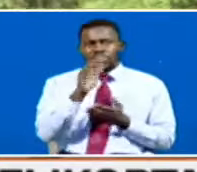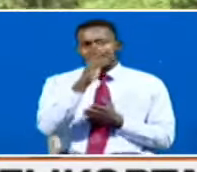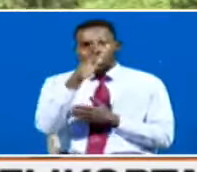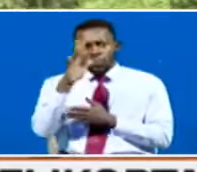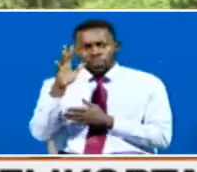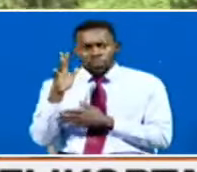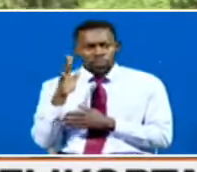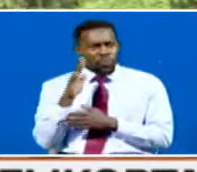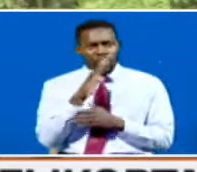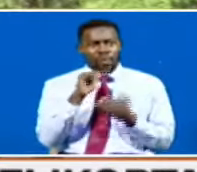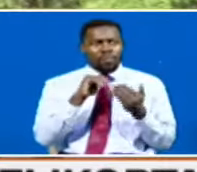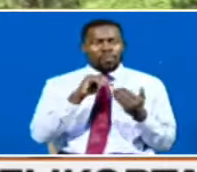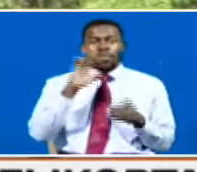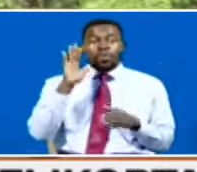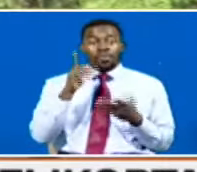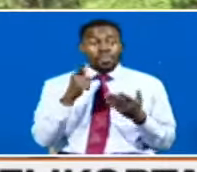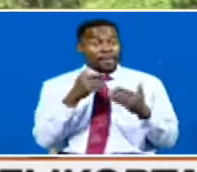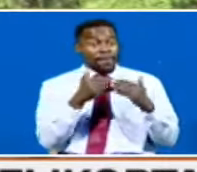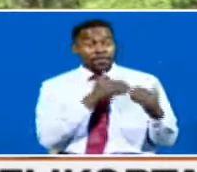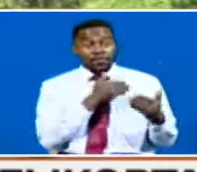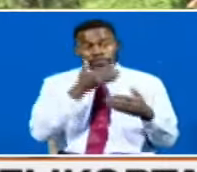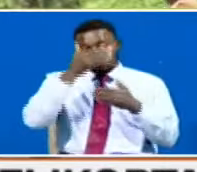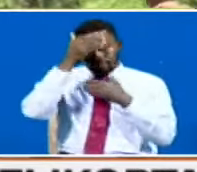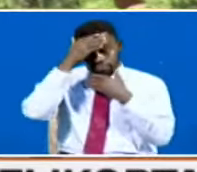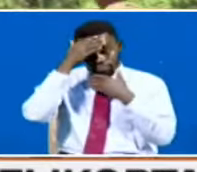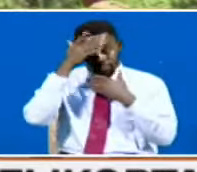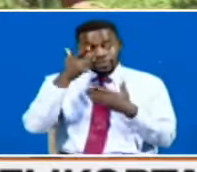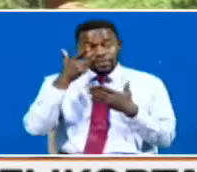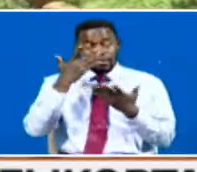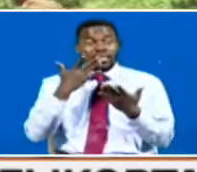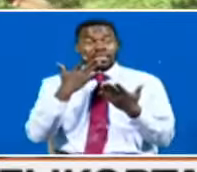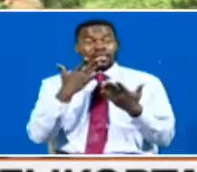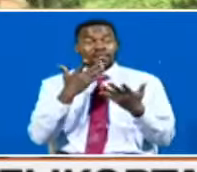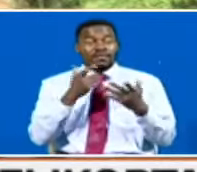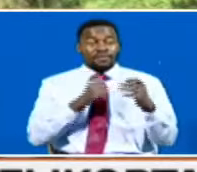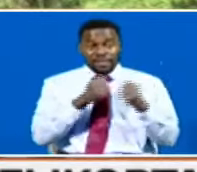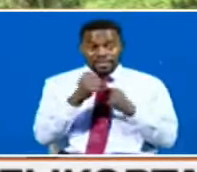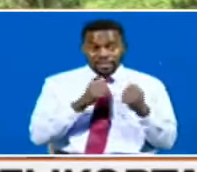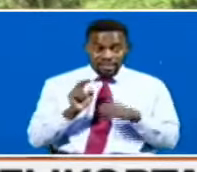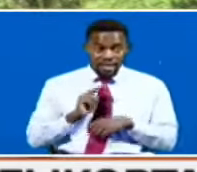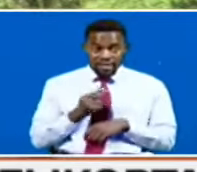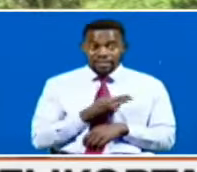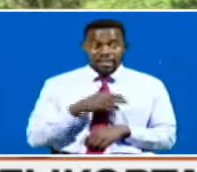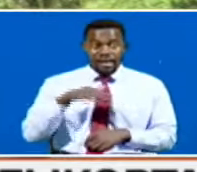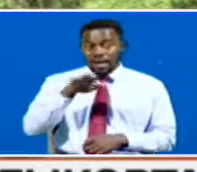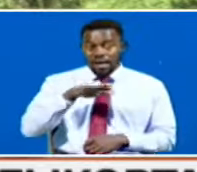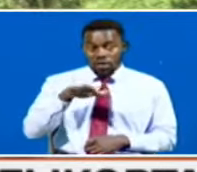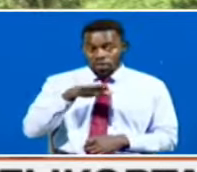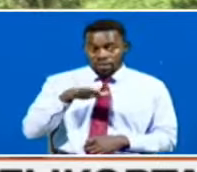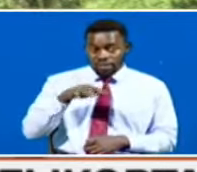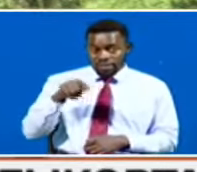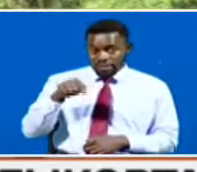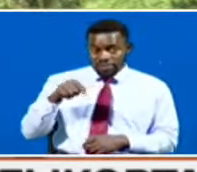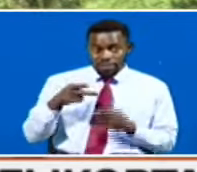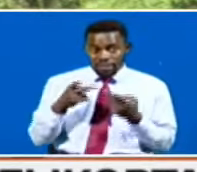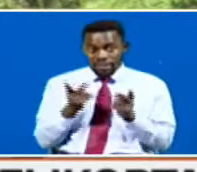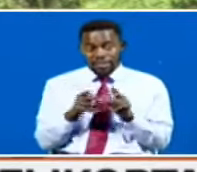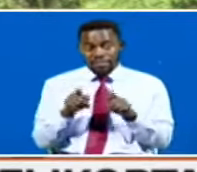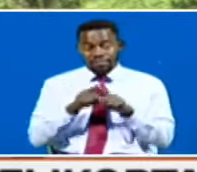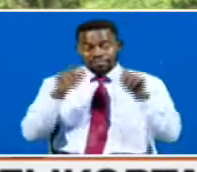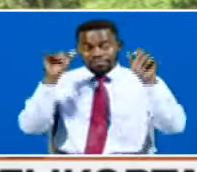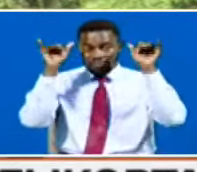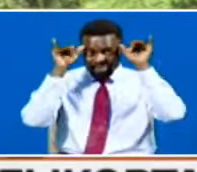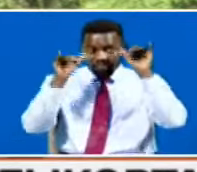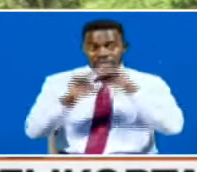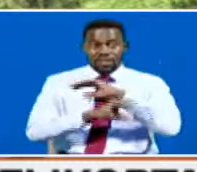sana. Kulikuwa na mashambulizi ya majangili ambapo kama ndege kipita juu kulikuweko na mashambulizi sehemu ya Koibrid location, na ng'ombe zilipelekwa